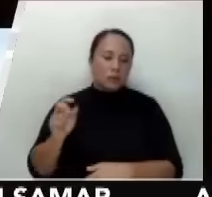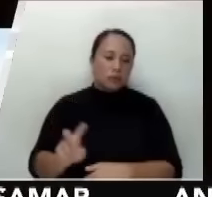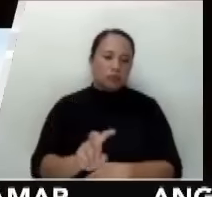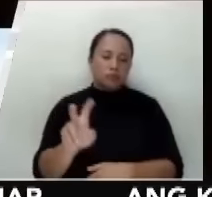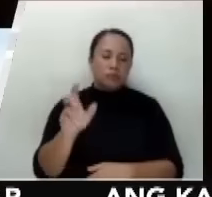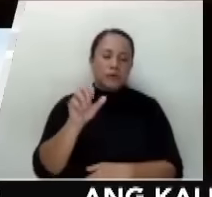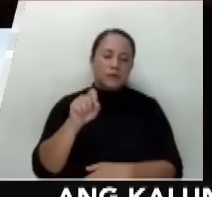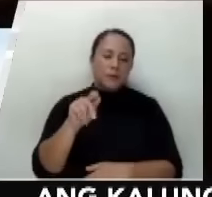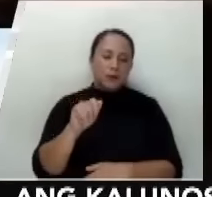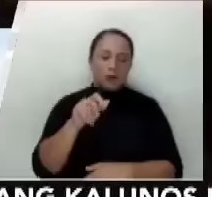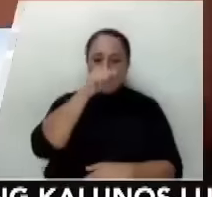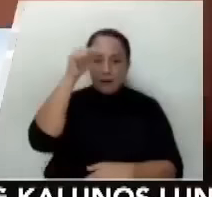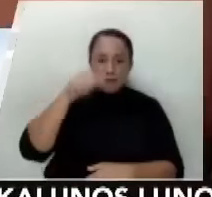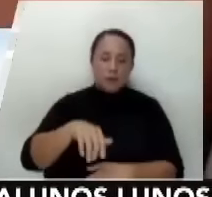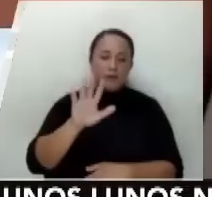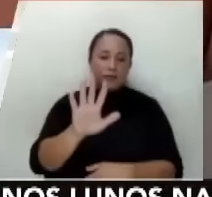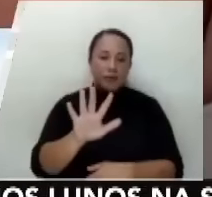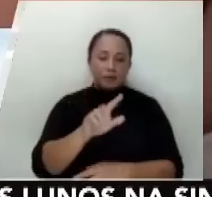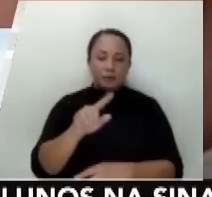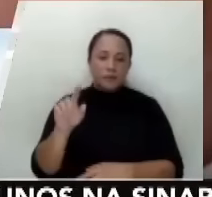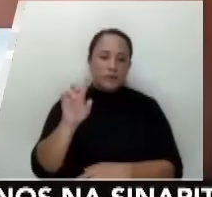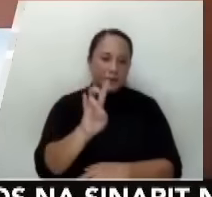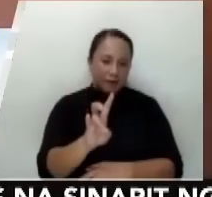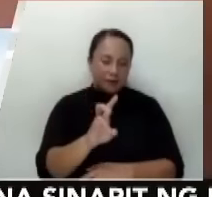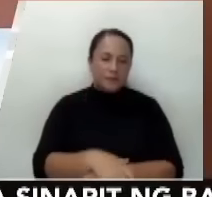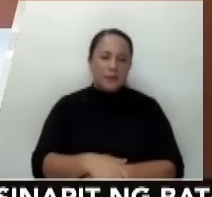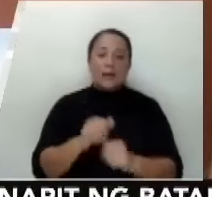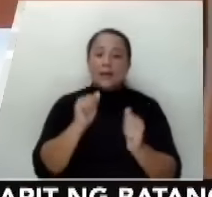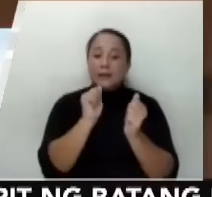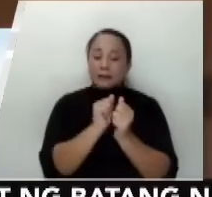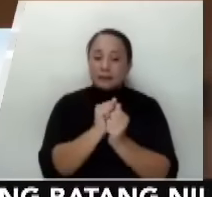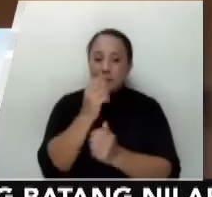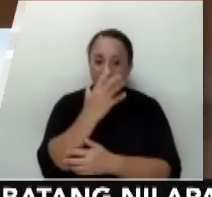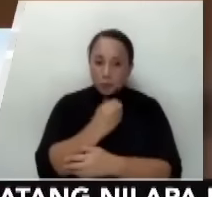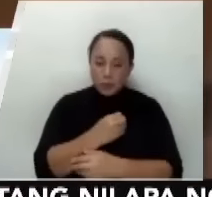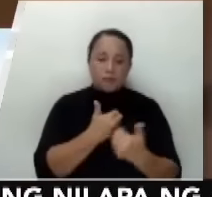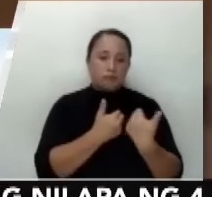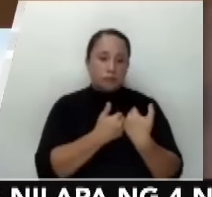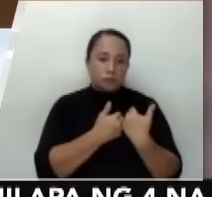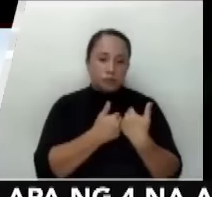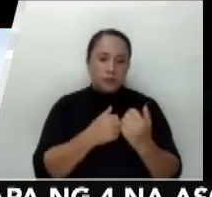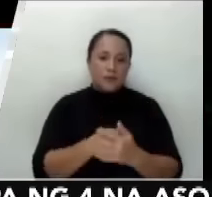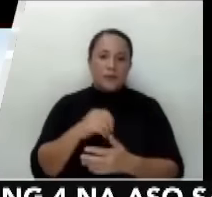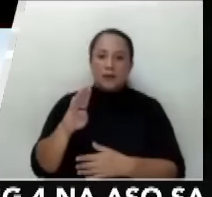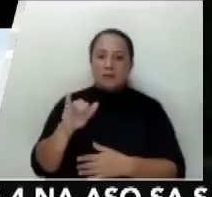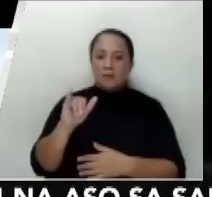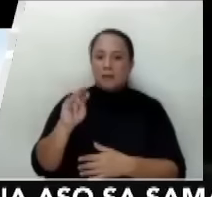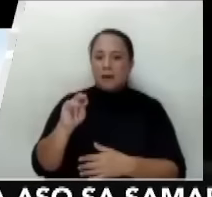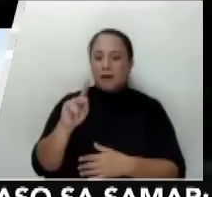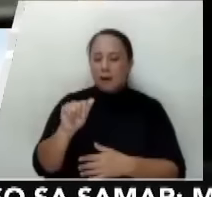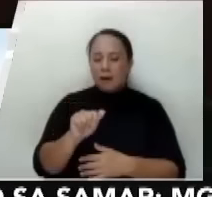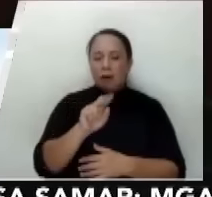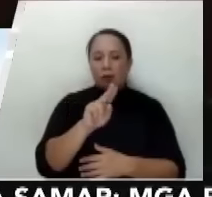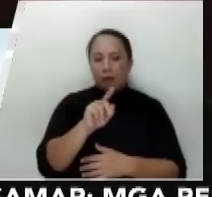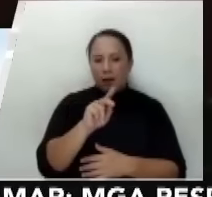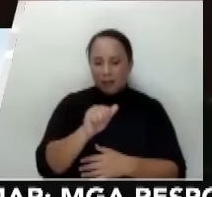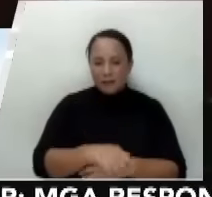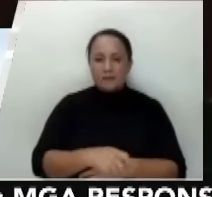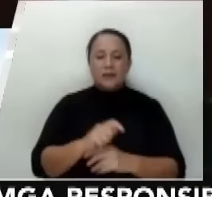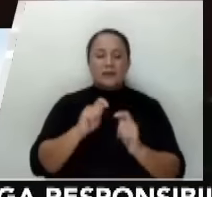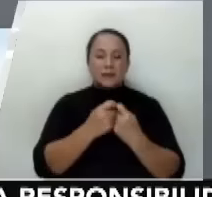April 5 at 7. Kasama niya rito ang girlfriend na si Bianca Umali, Team Barda,